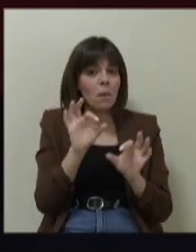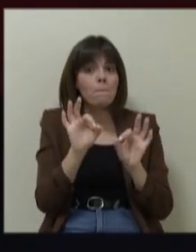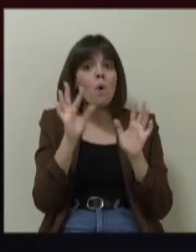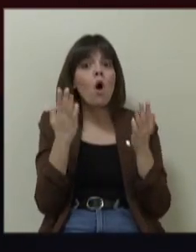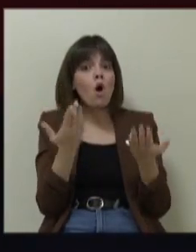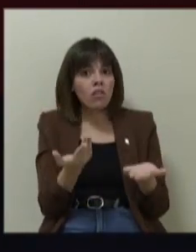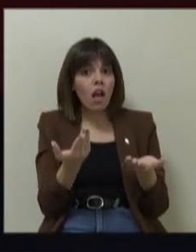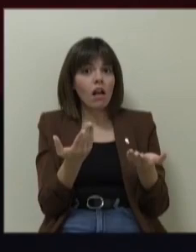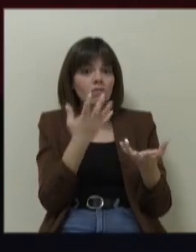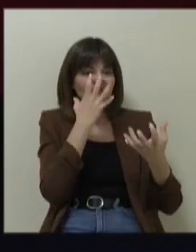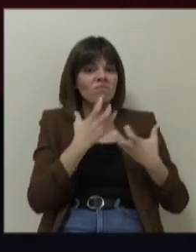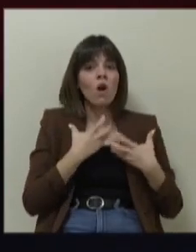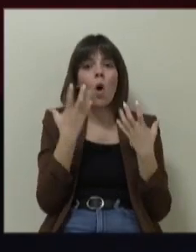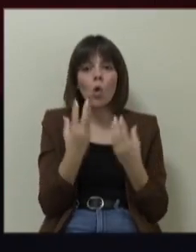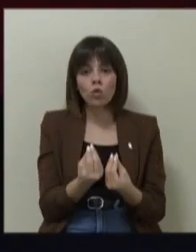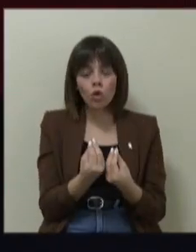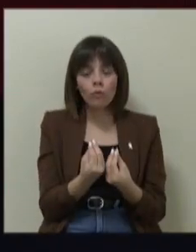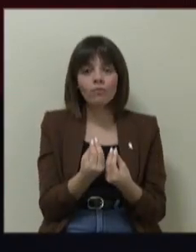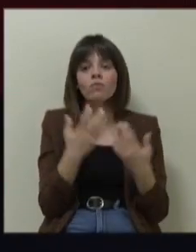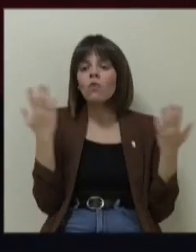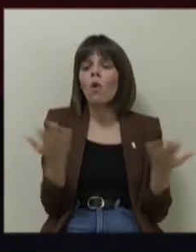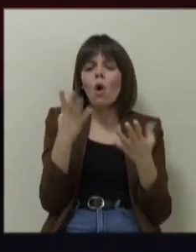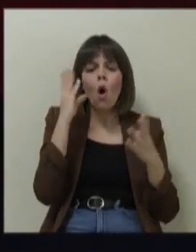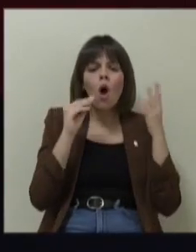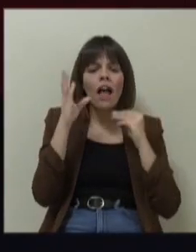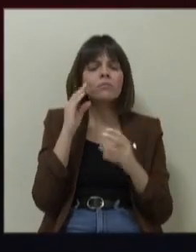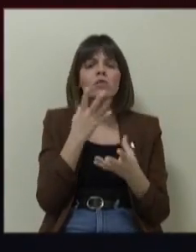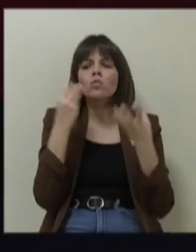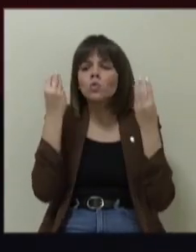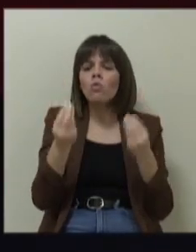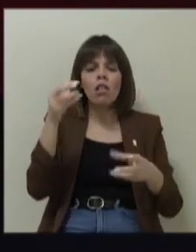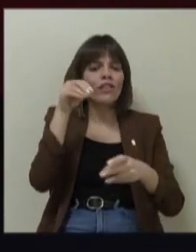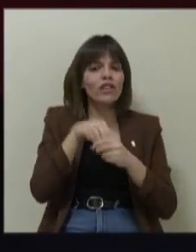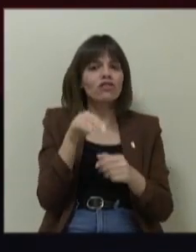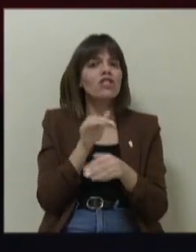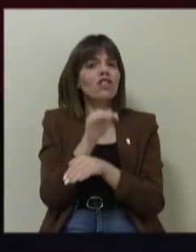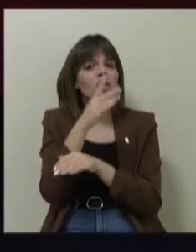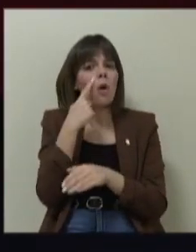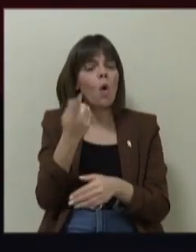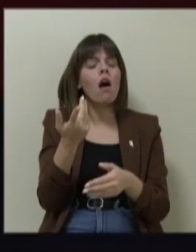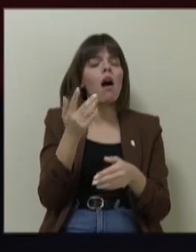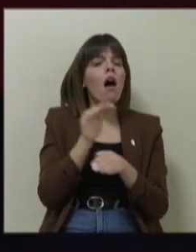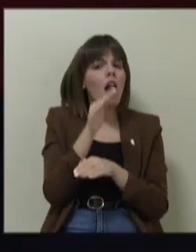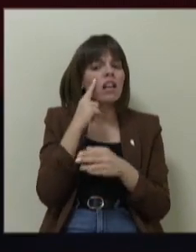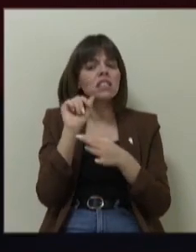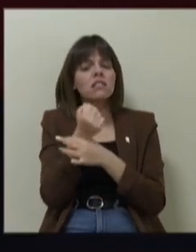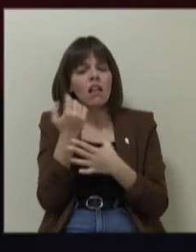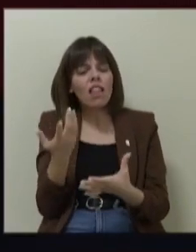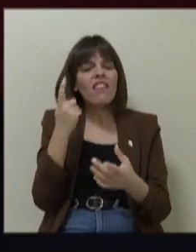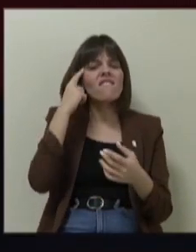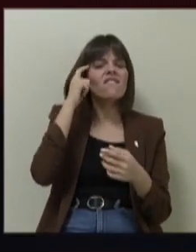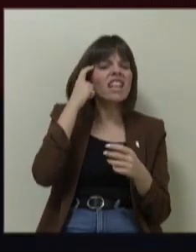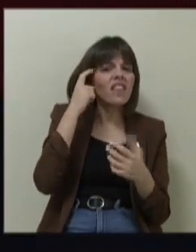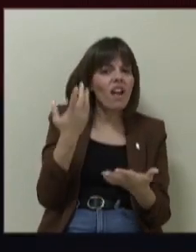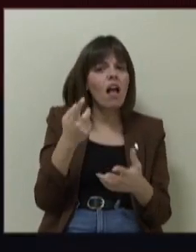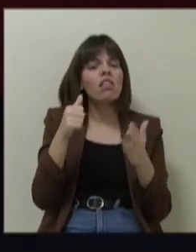böyle yetiştiriliyor. Onca öğrendiğimiz güzellik içerisinde yaşama dair, hayata dair, sanata dair, felsefeye